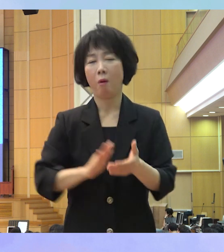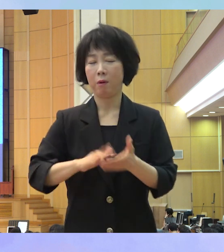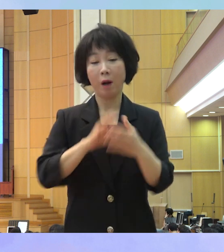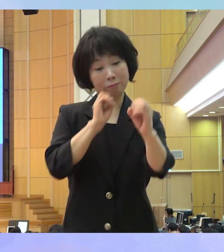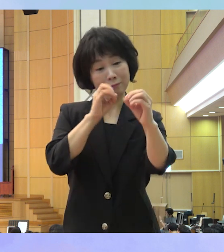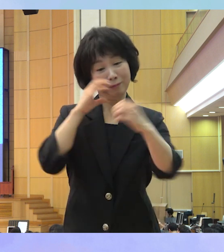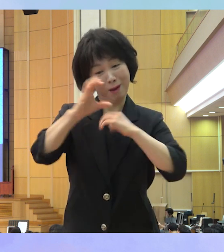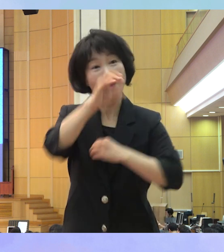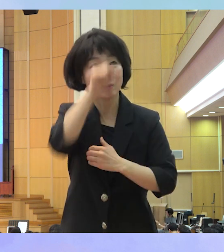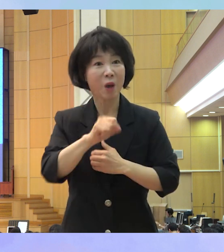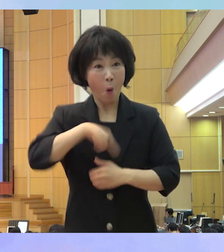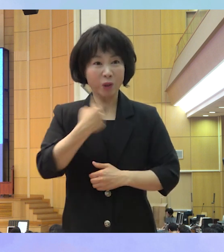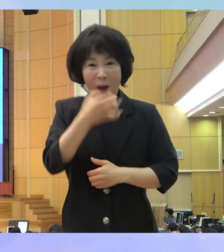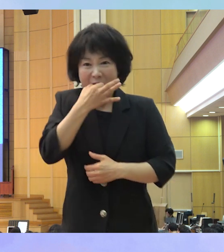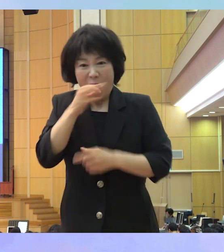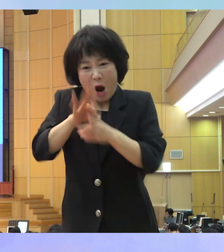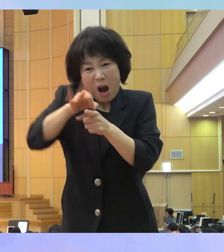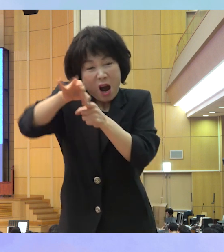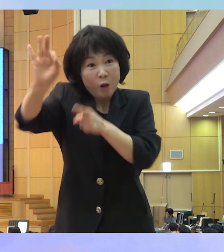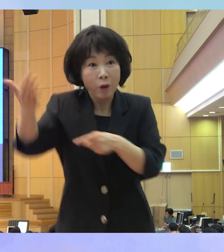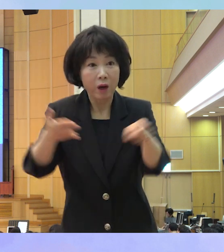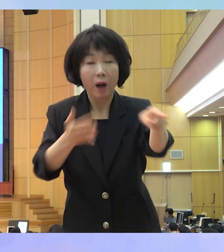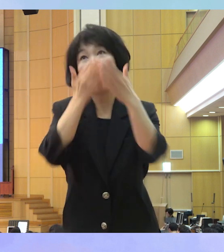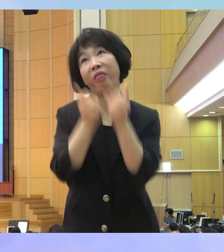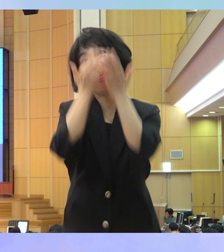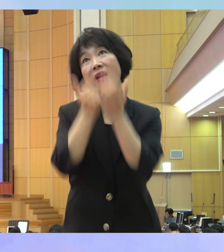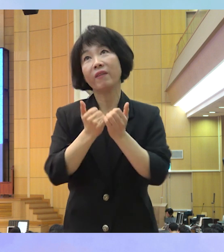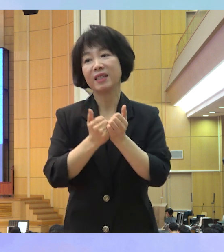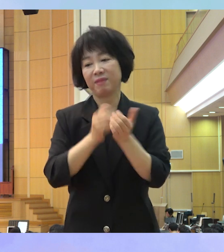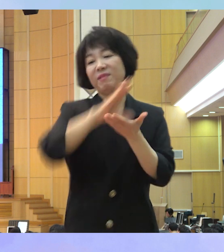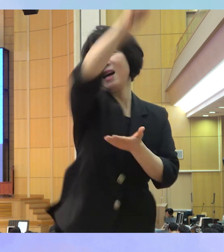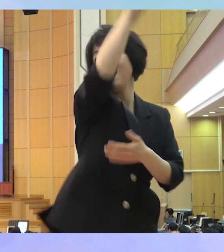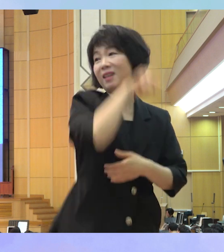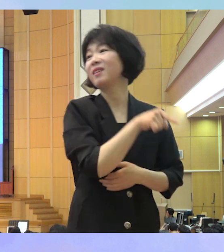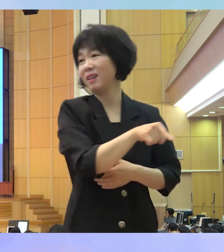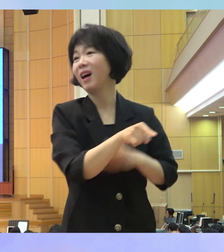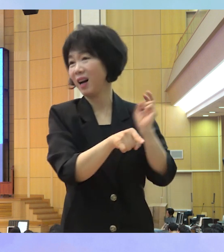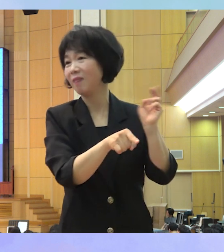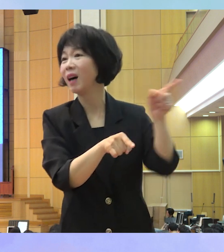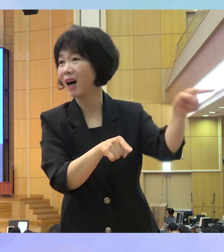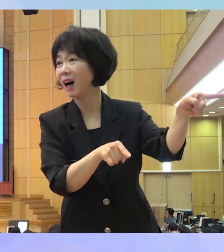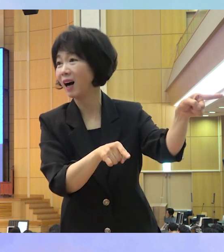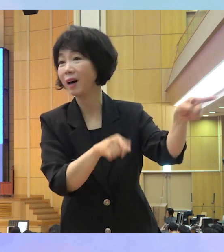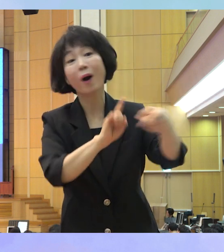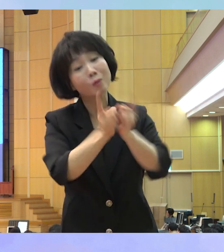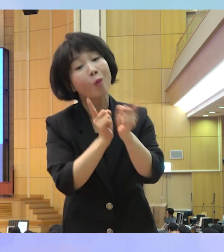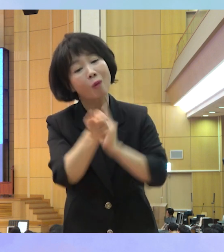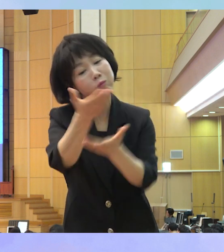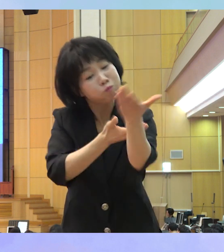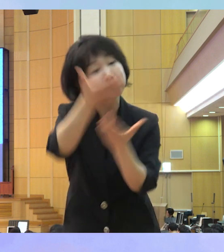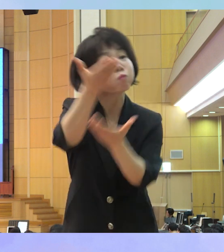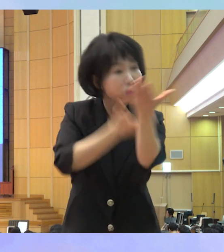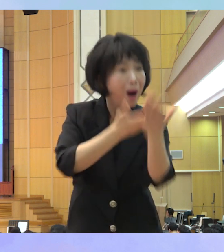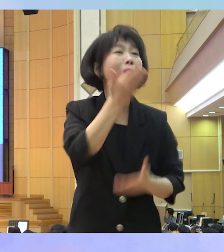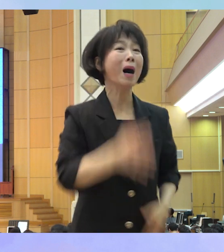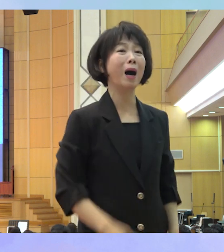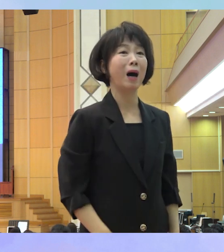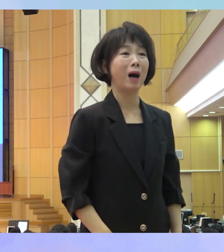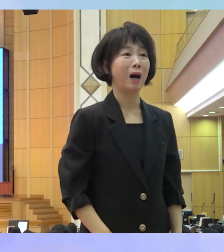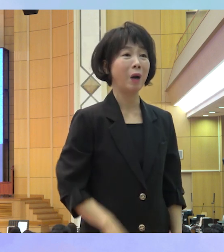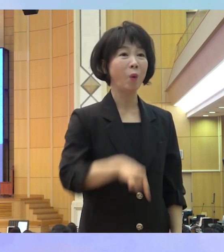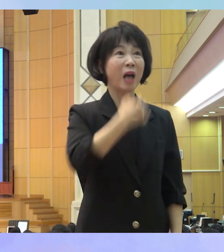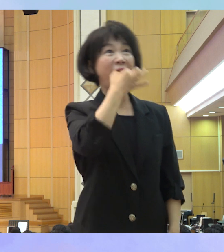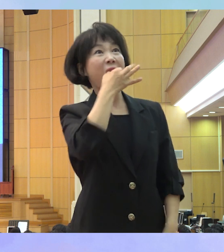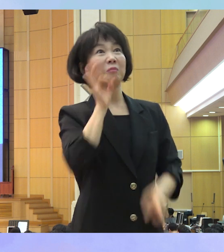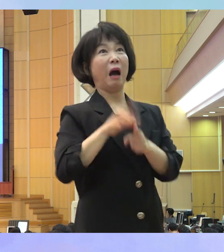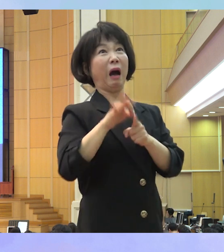어떡해. 그러니까 여러분, 우리 특히 남성분들도 여성분들 기분 좋게 해줄 수 있는 거는 뭐냐면요,